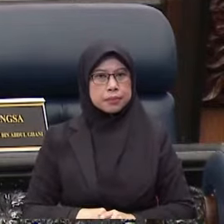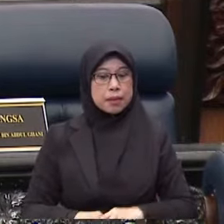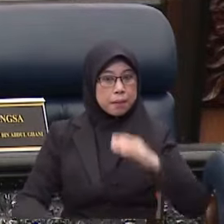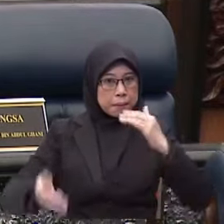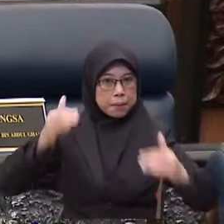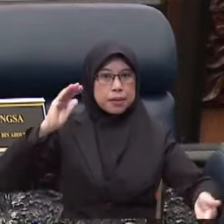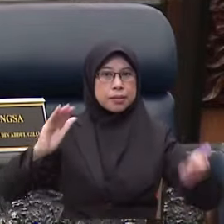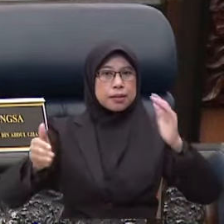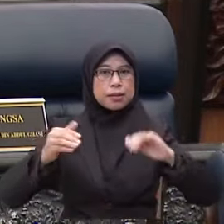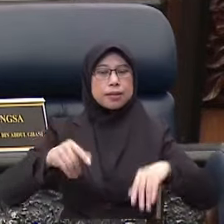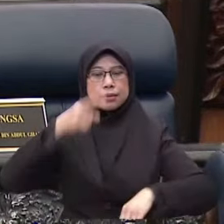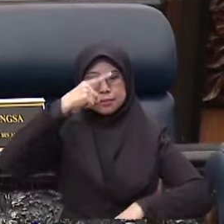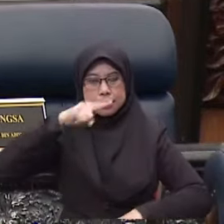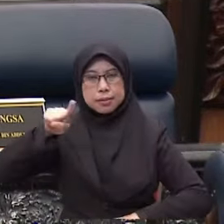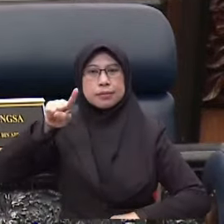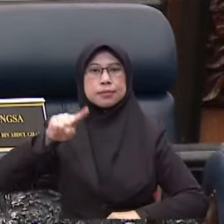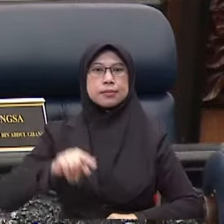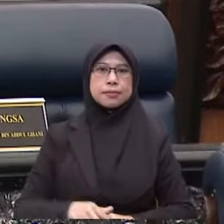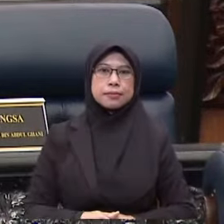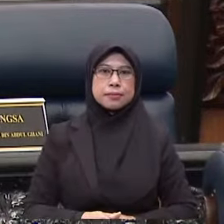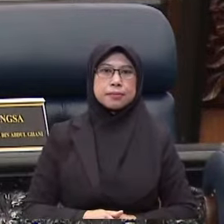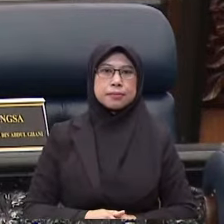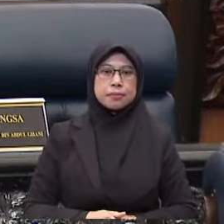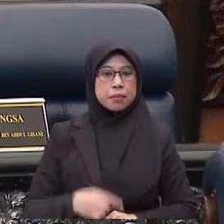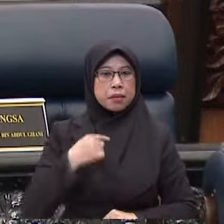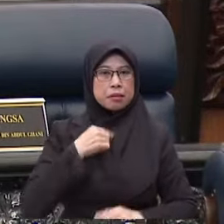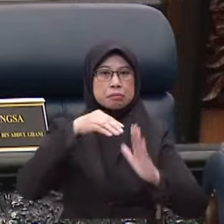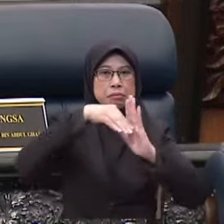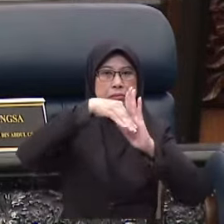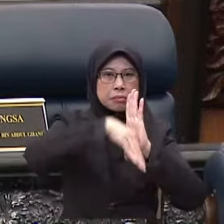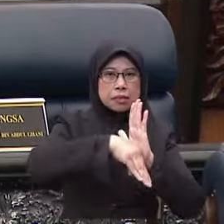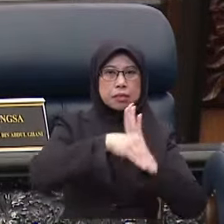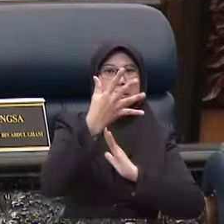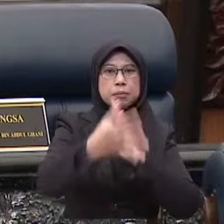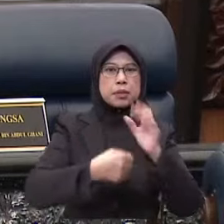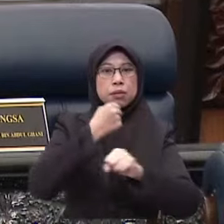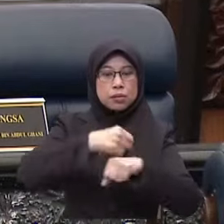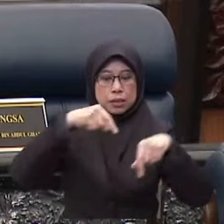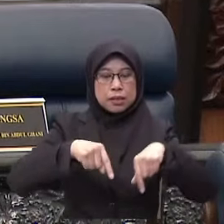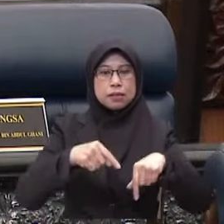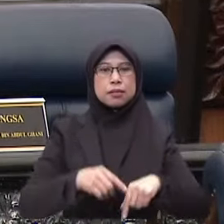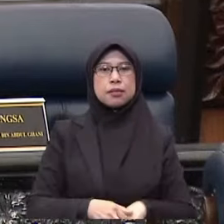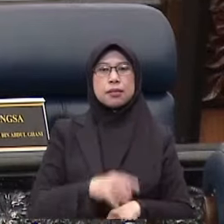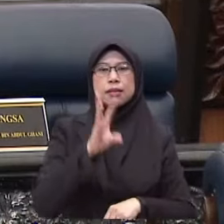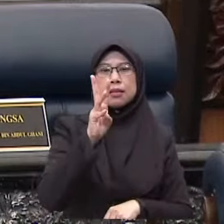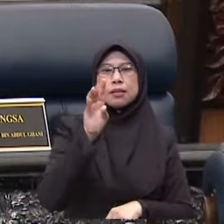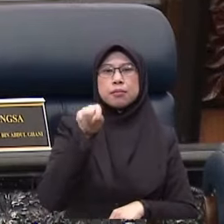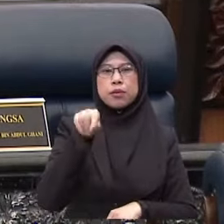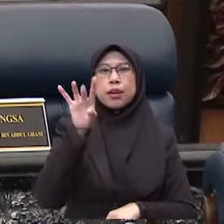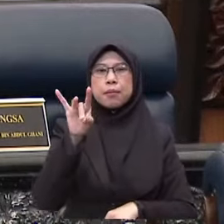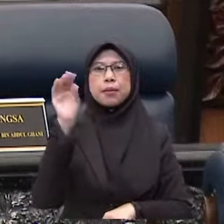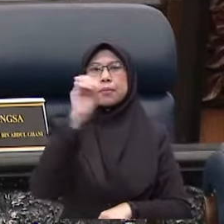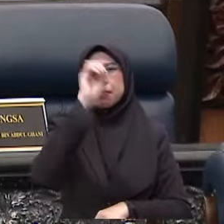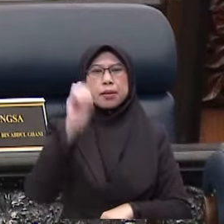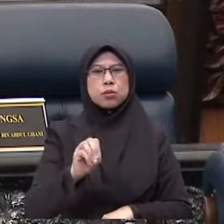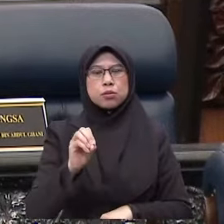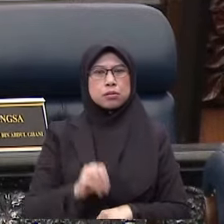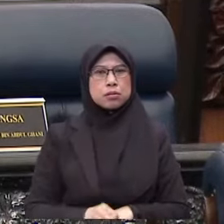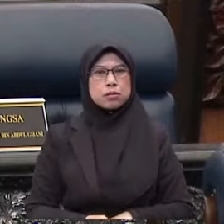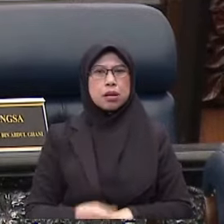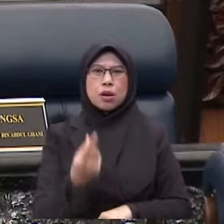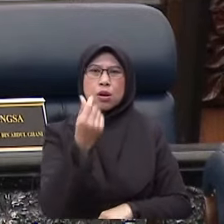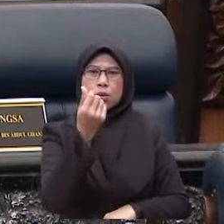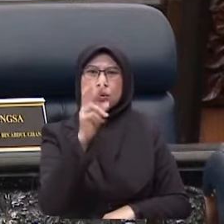bandingkan dengan Thailand kita dah menguncup dalam masa 5 tahun ini 6.8% Ringgit